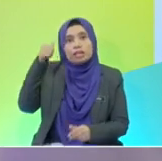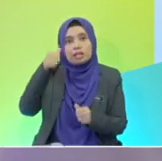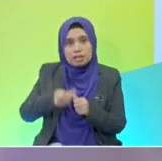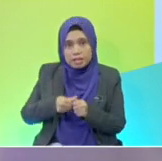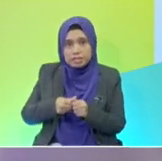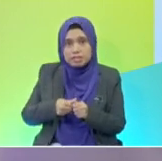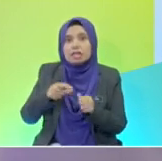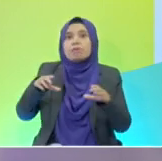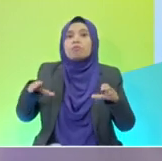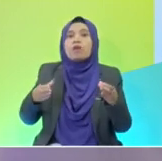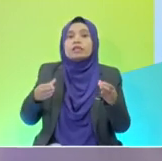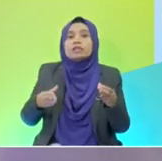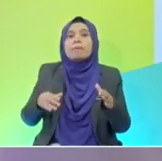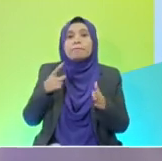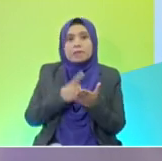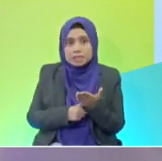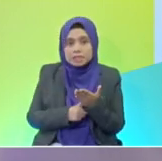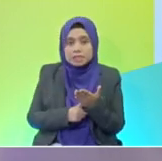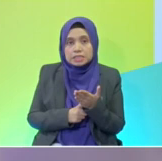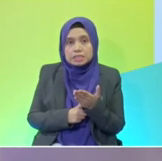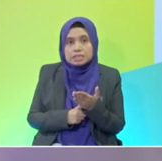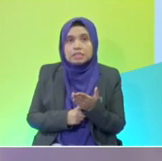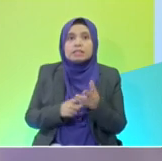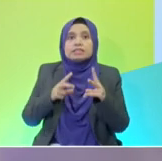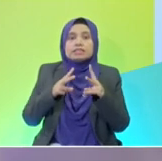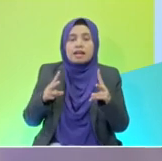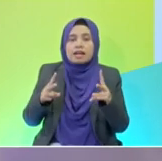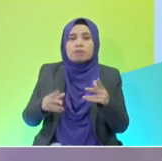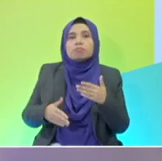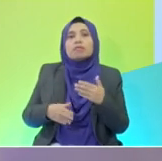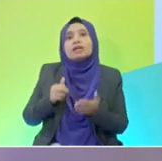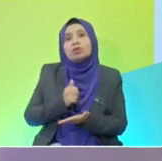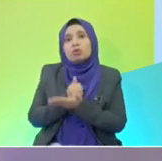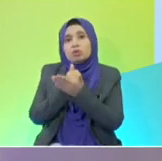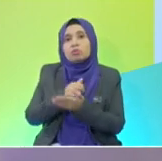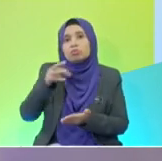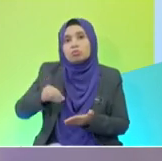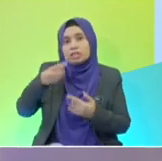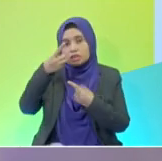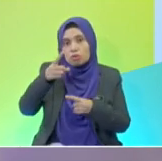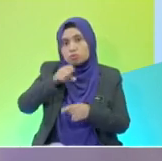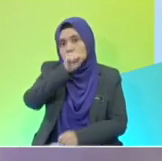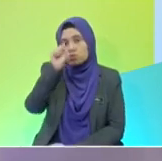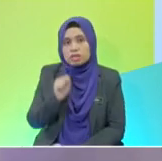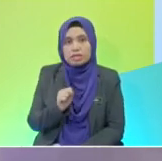di waktu persekolahan sebenarnya sangat-sangat membantu murid untuk menjawab soal lain